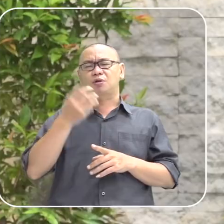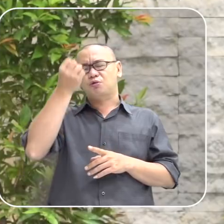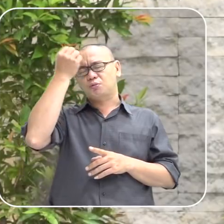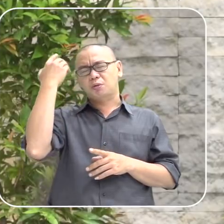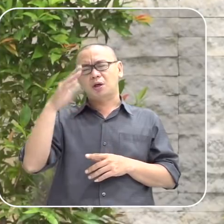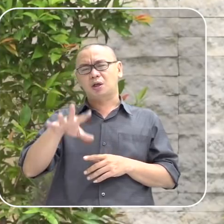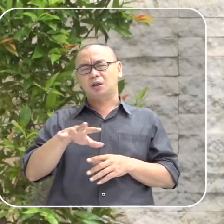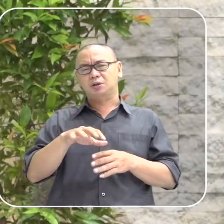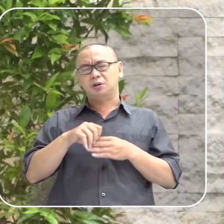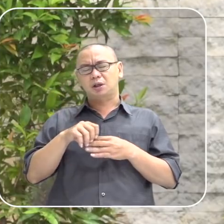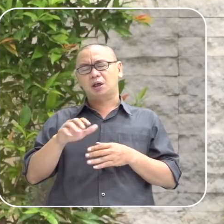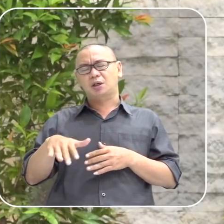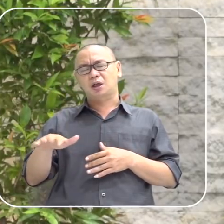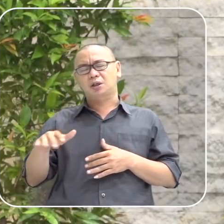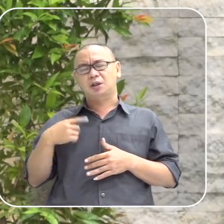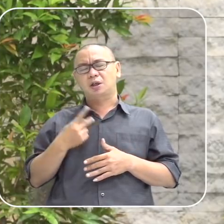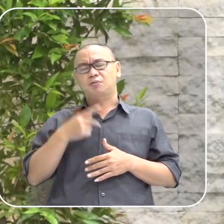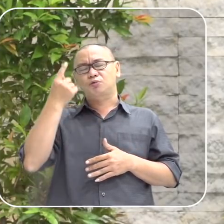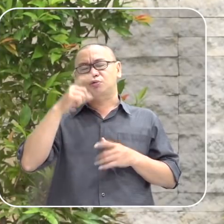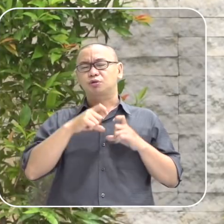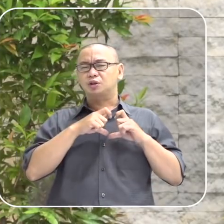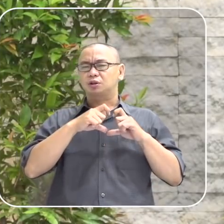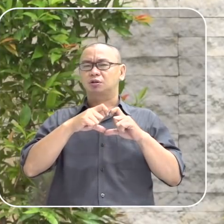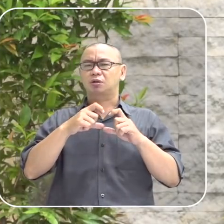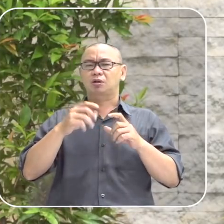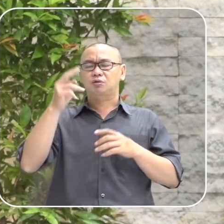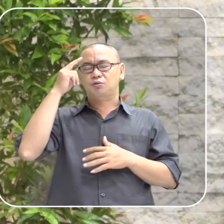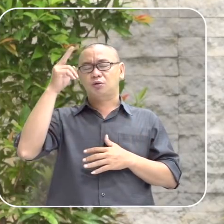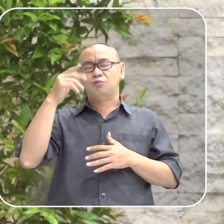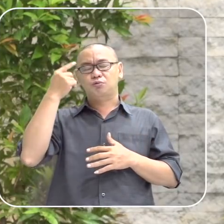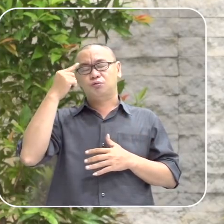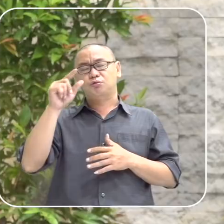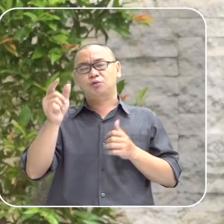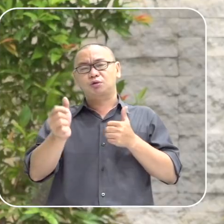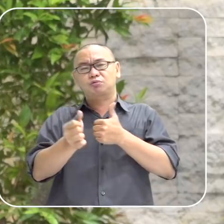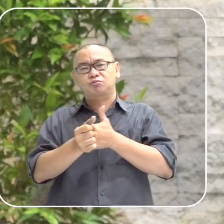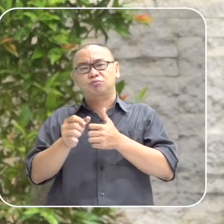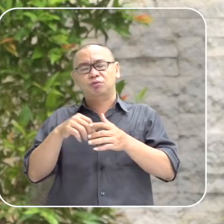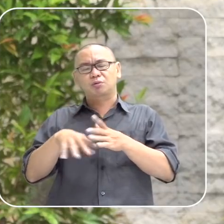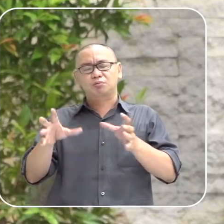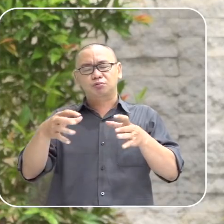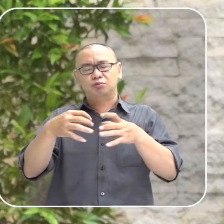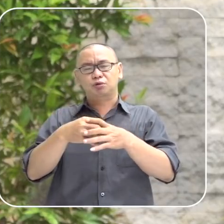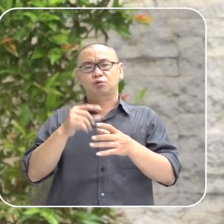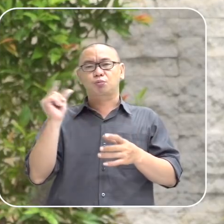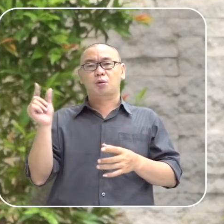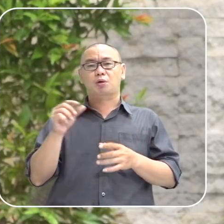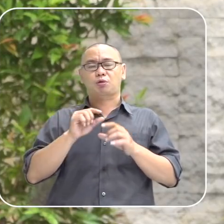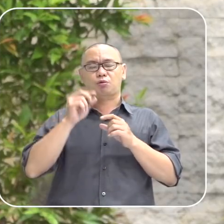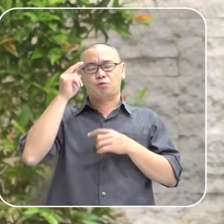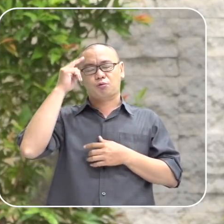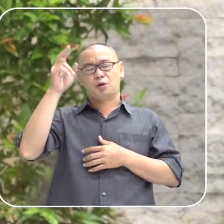untuk mencintai Tuhan, untuk hadir di dalam persekutuan-persekutuan bersama dengan umat Tuhan lainnya. Ampunilah ya